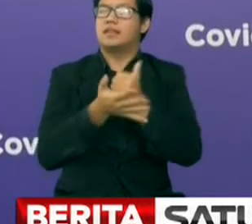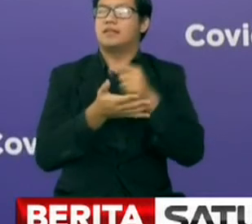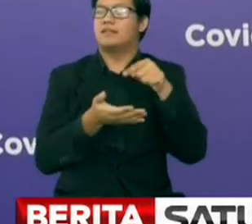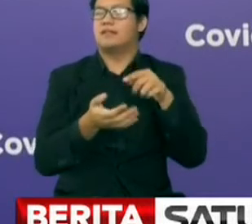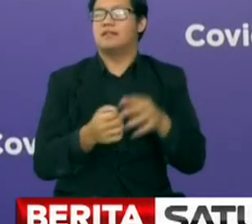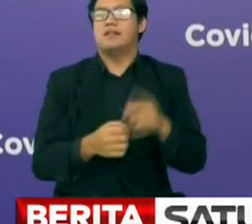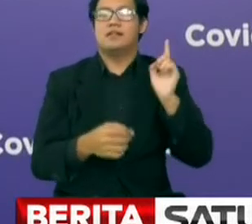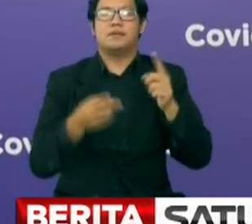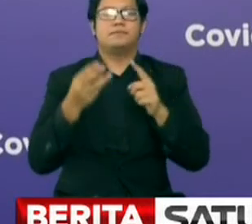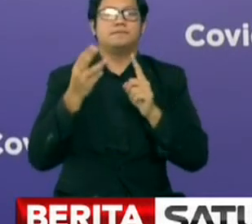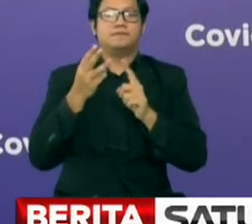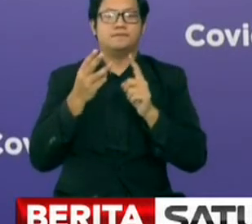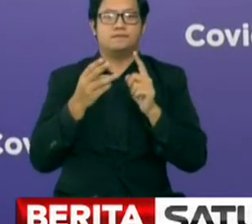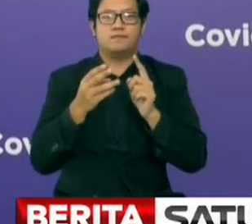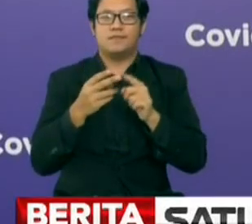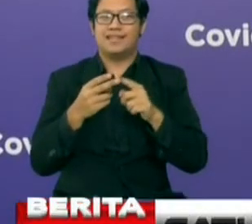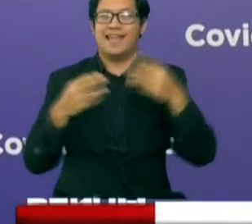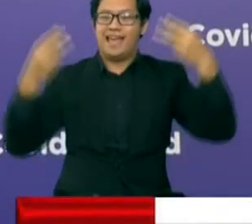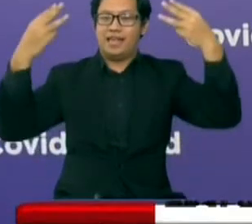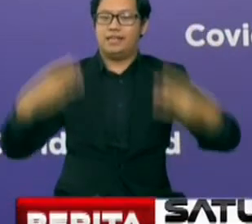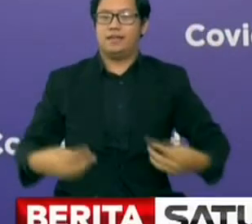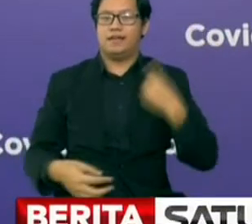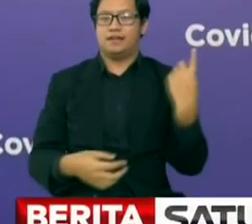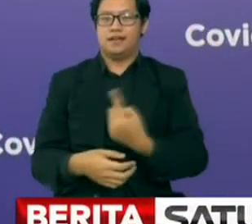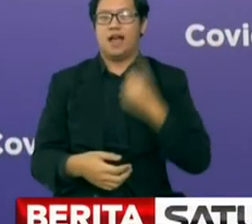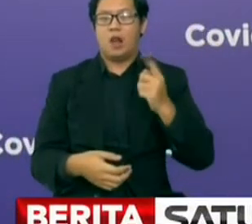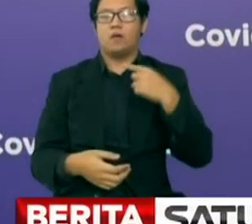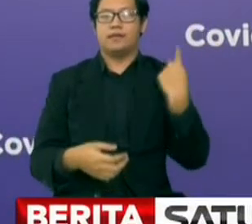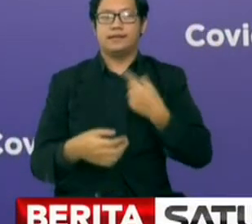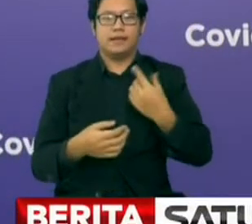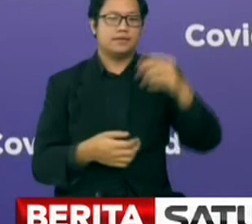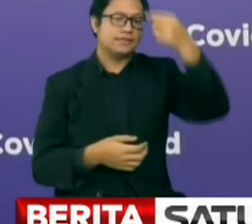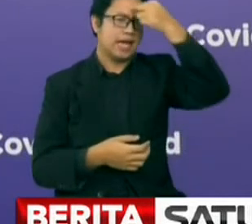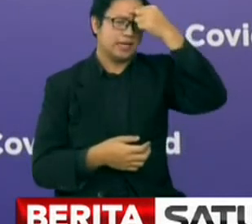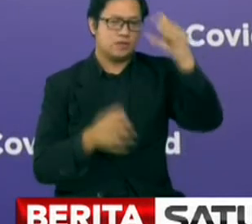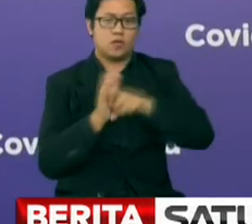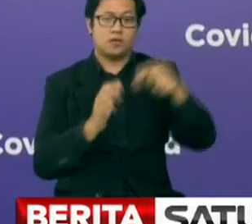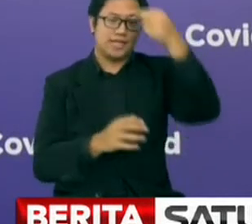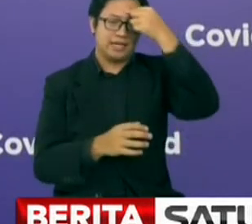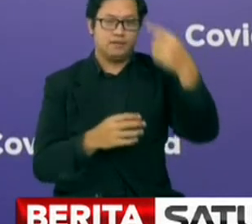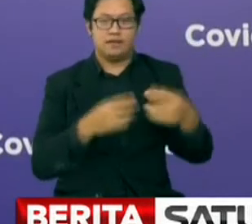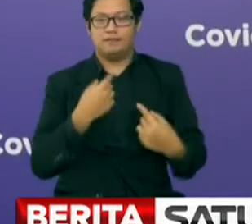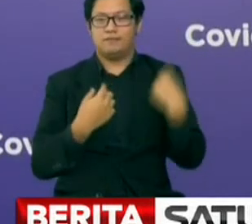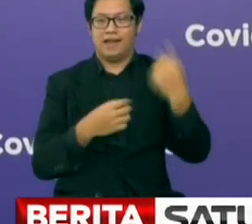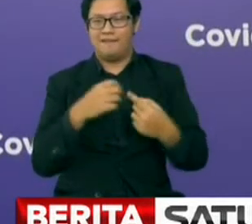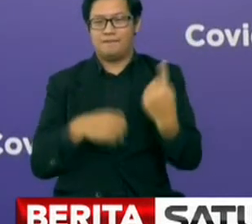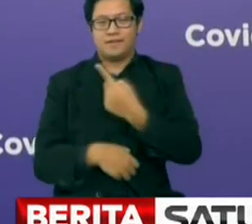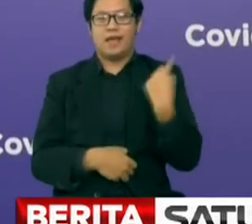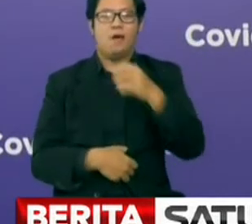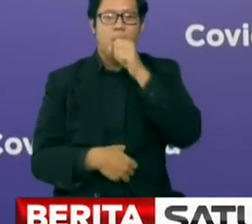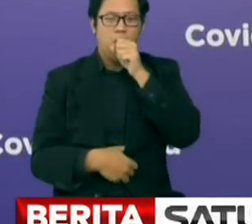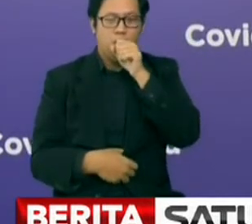disamping itu juga menjadi etika kita manakala kita yang sakit pada saat kita batuk pada saat kita